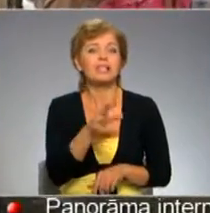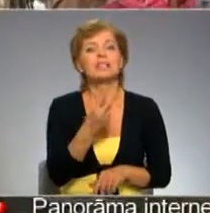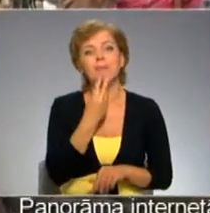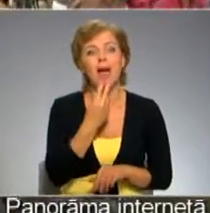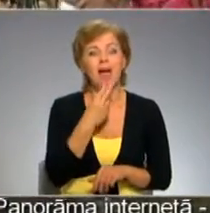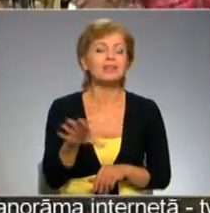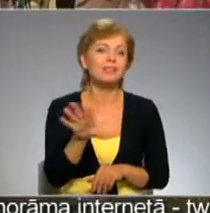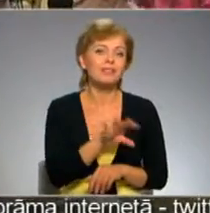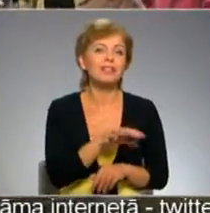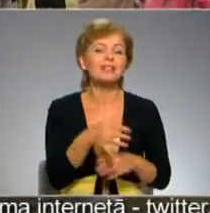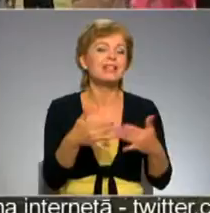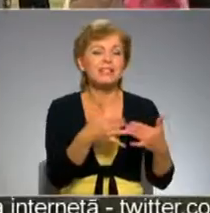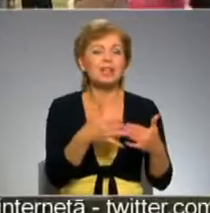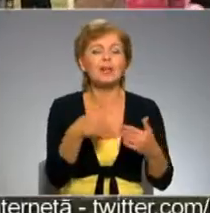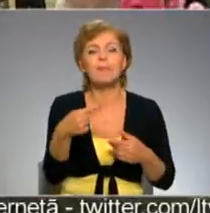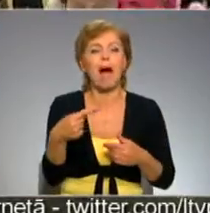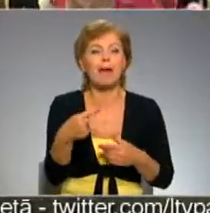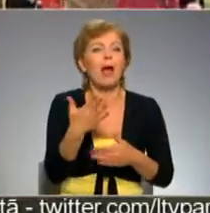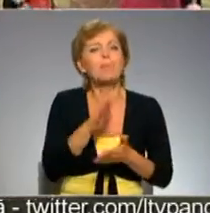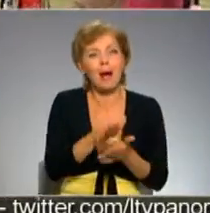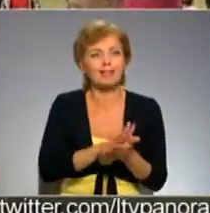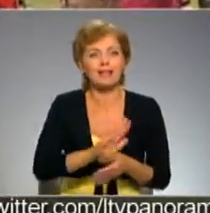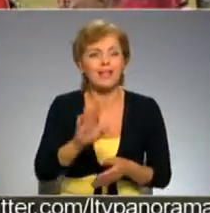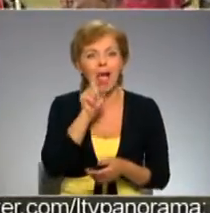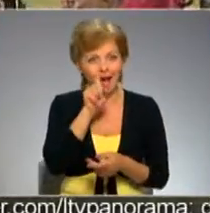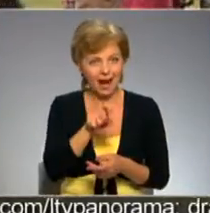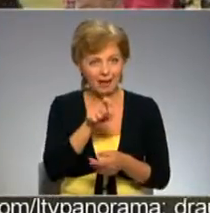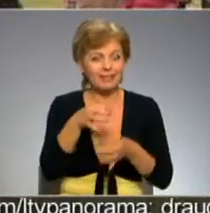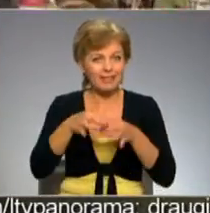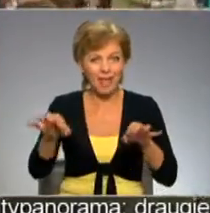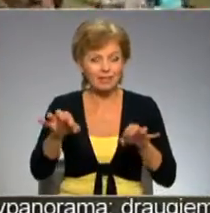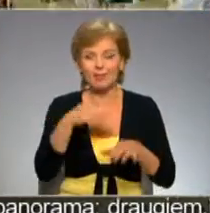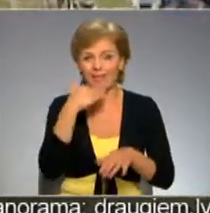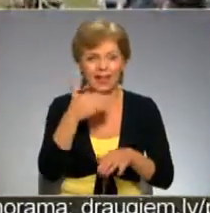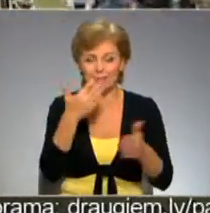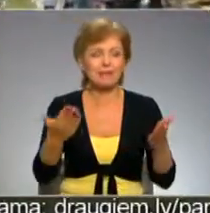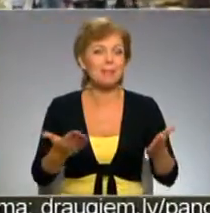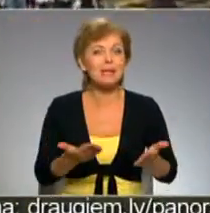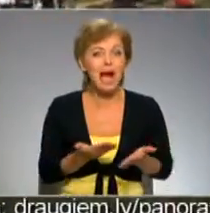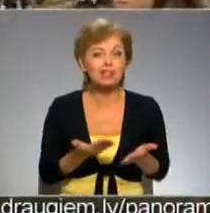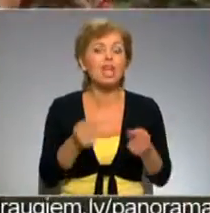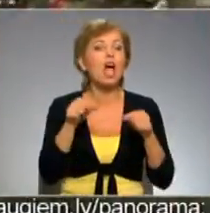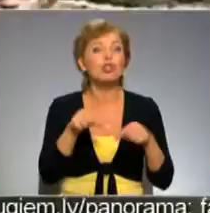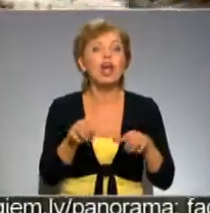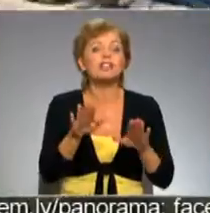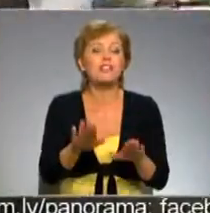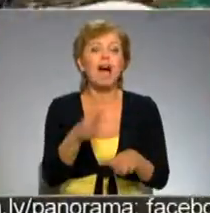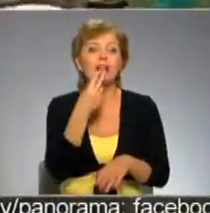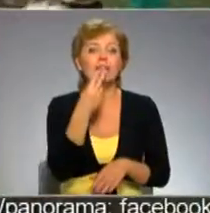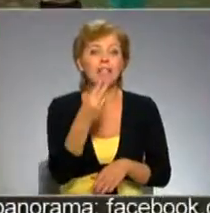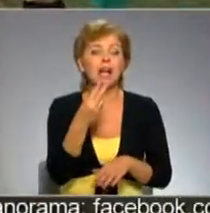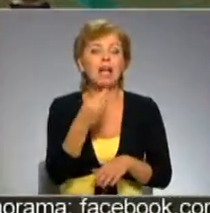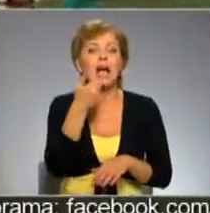Visas cīņas un pārējo ne, paldies. Raganu dedzināšanu negribas piedzīvot. Vai tā šeit varēja izskatīties